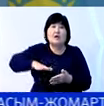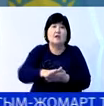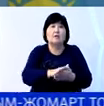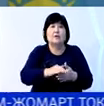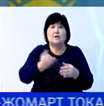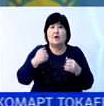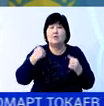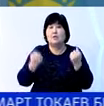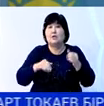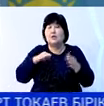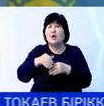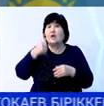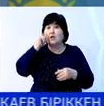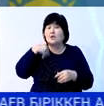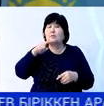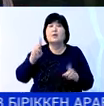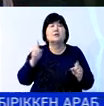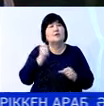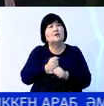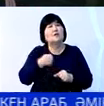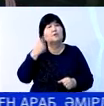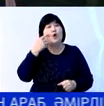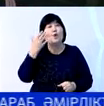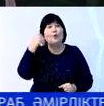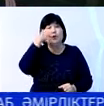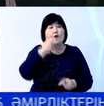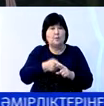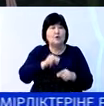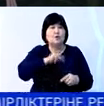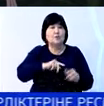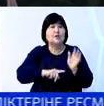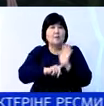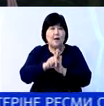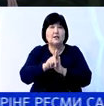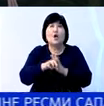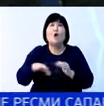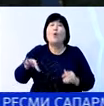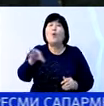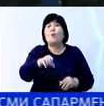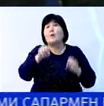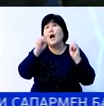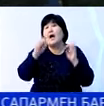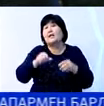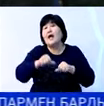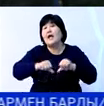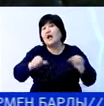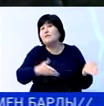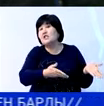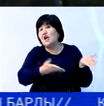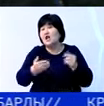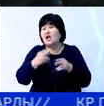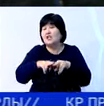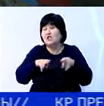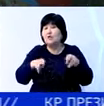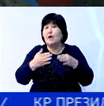түседі. Күні кеше тағы барып не істейміз деп, біз өткен жылда бұл жұмысты бастадық. Облыстан арнайы комиссия шақырдық темір жолдан.